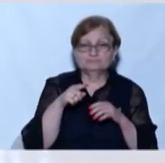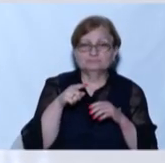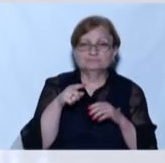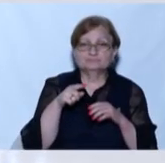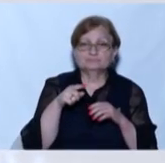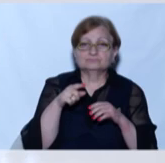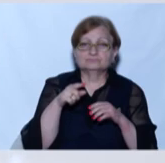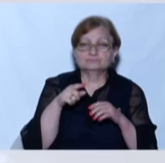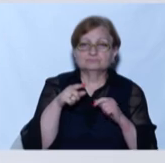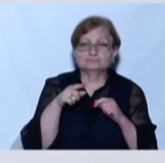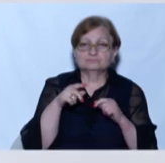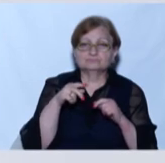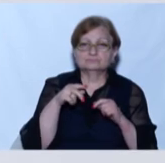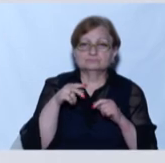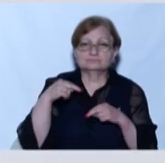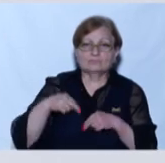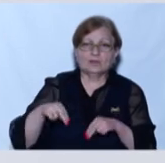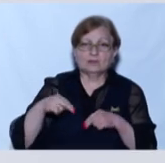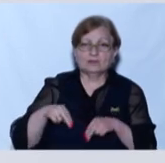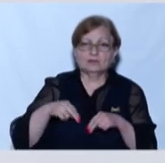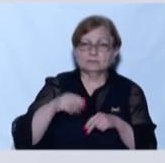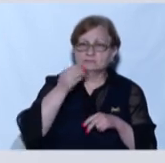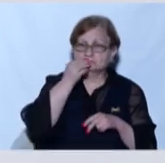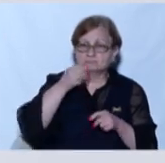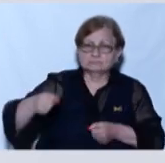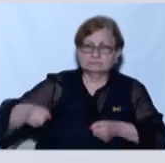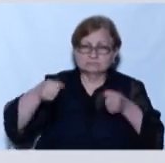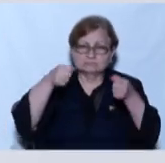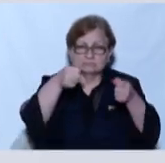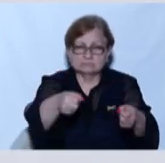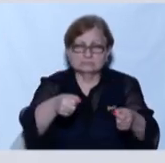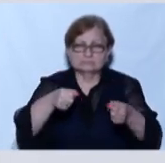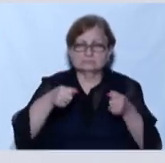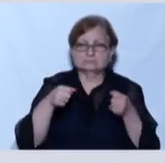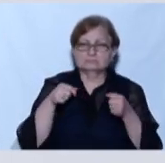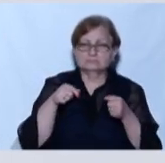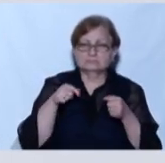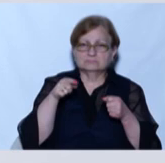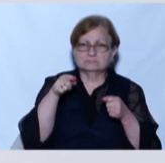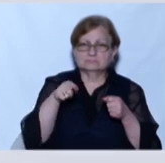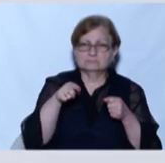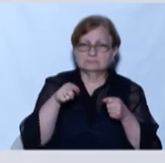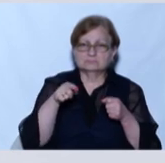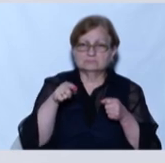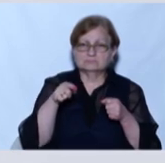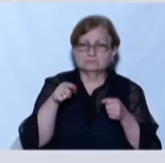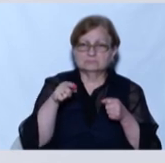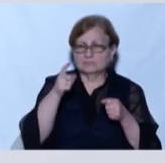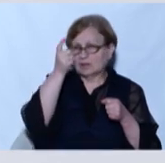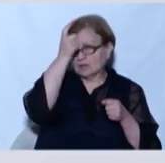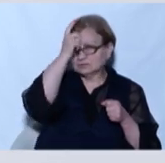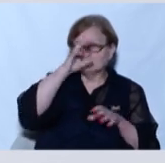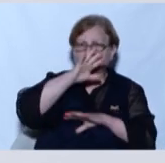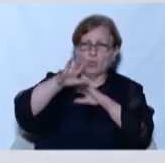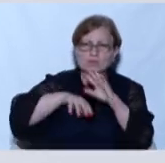მანძილია ლამისყანაში მუშებისთვის საჭმელი უნდა მიეტანა იქ და აი აქ წაიყვანეს ესე იგი ჩვეულებრივად ტყვეთ და ეს